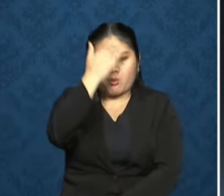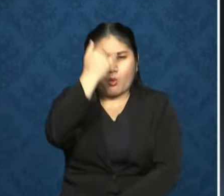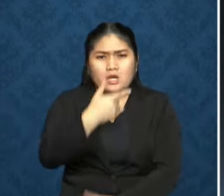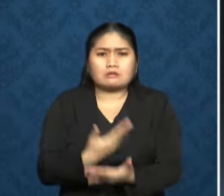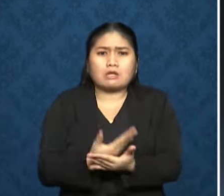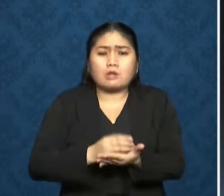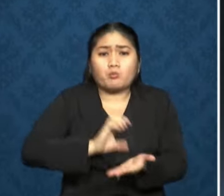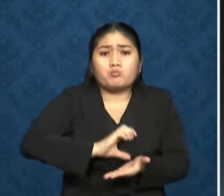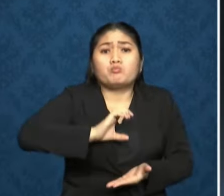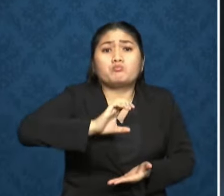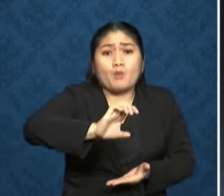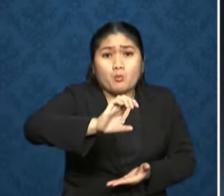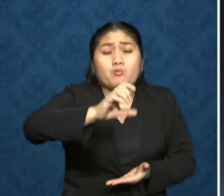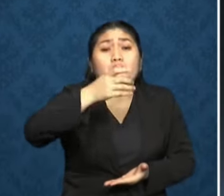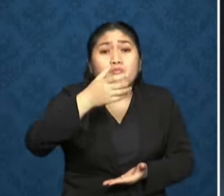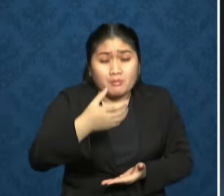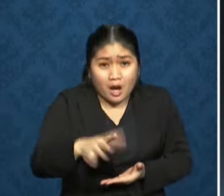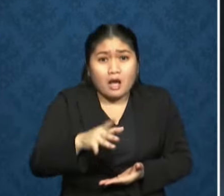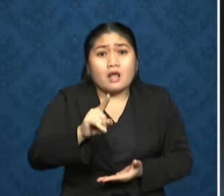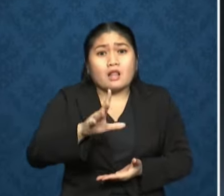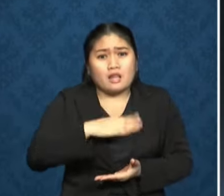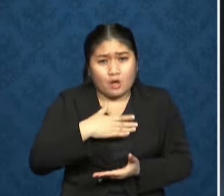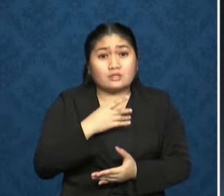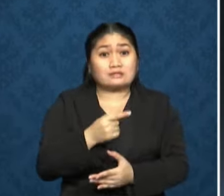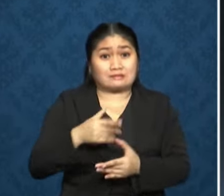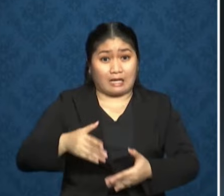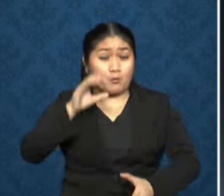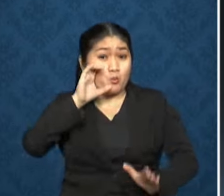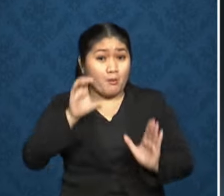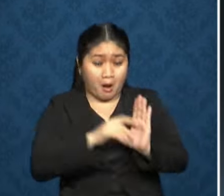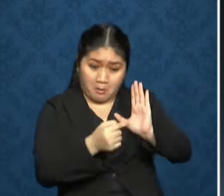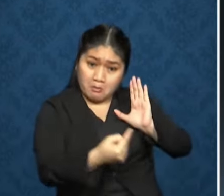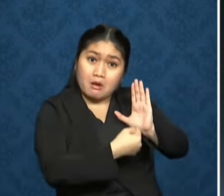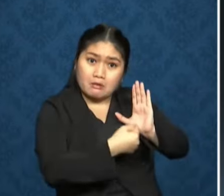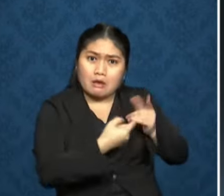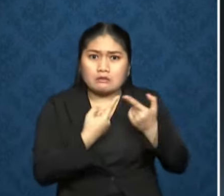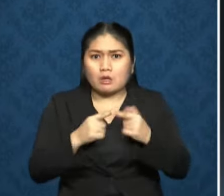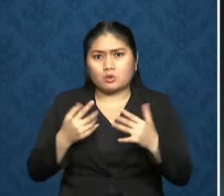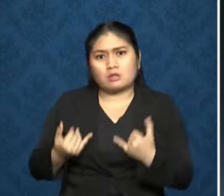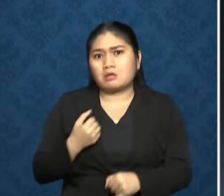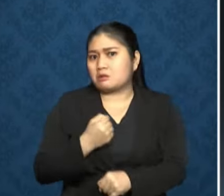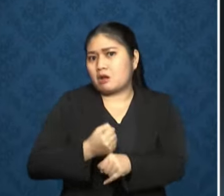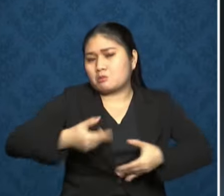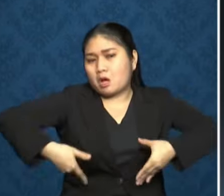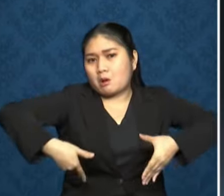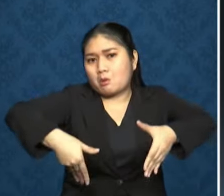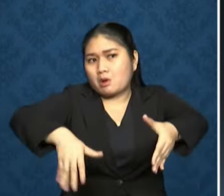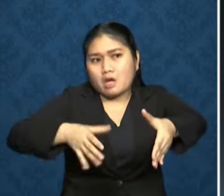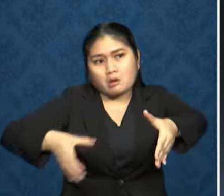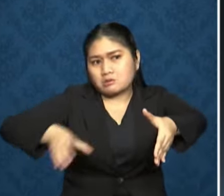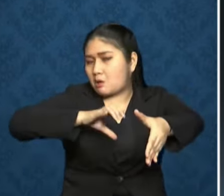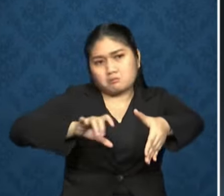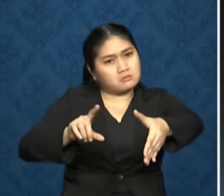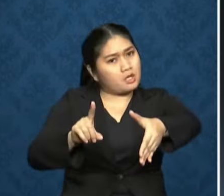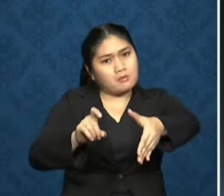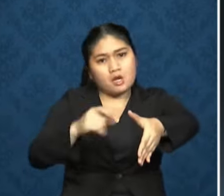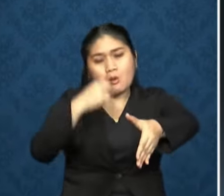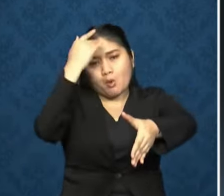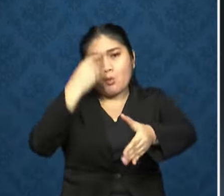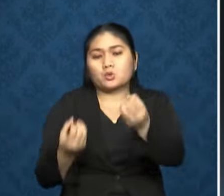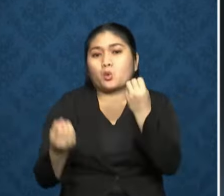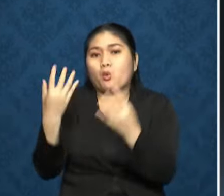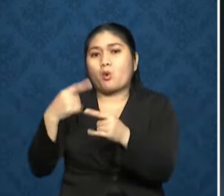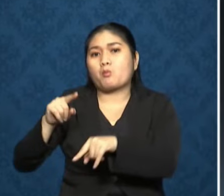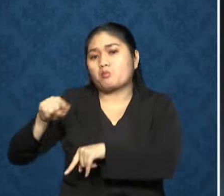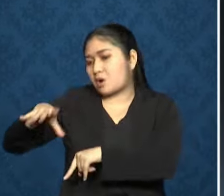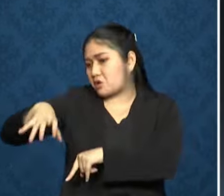จากองคกบิธาร passouนจ nine ลชุปรมาดำเินการท่ประทานตามภาพแต่ปจจบนนี้ยงไม่สามาถอย่างได้เพราะว่าท่างกมป m y ยั ไม่อนุม